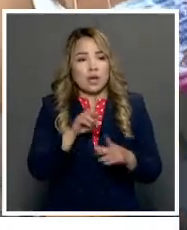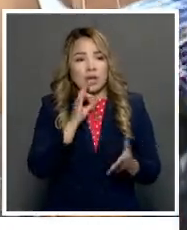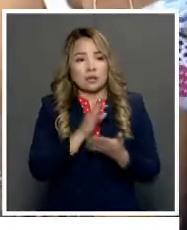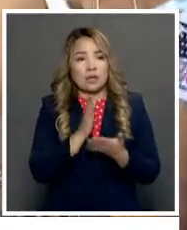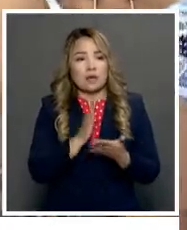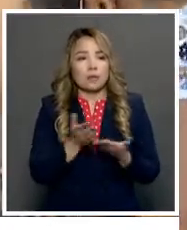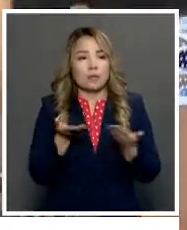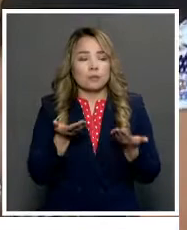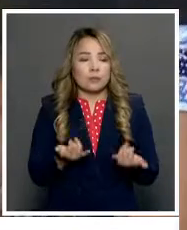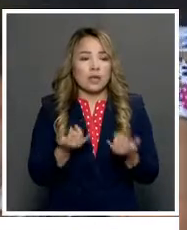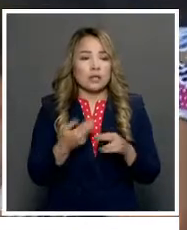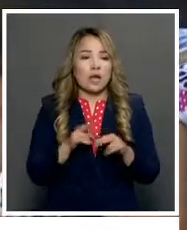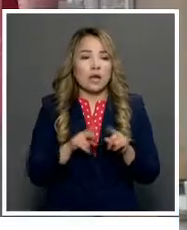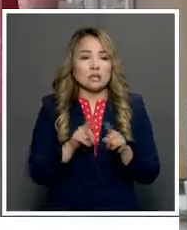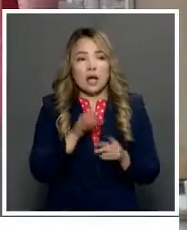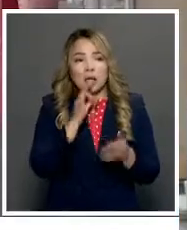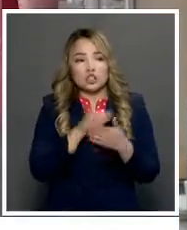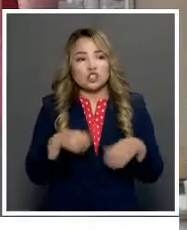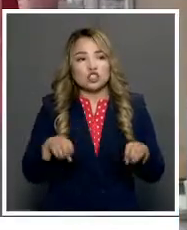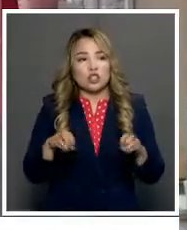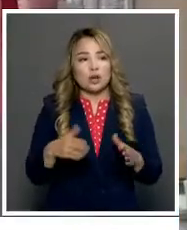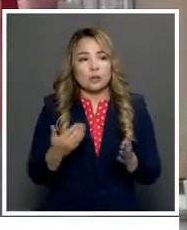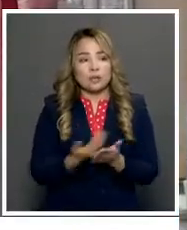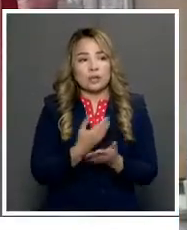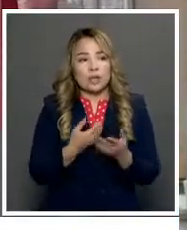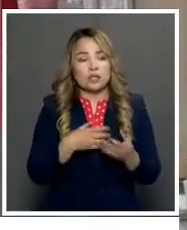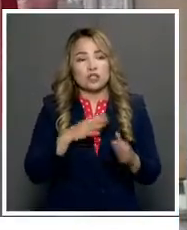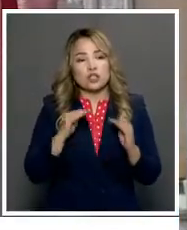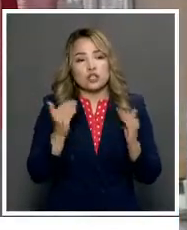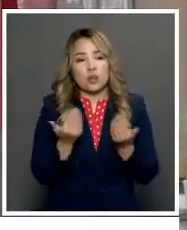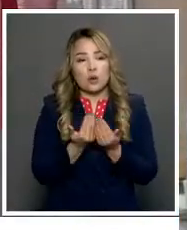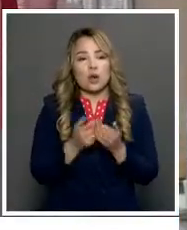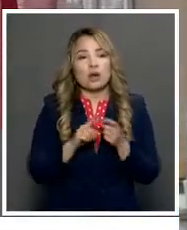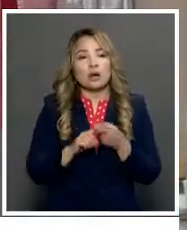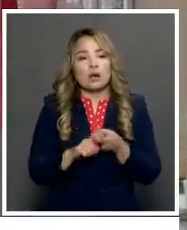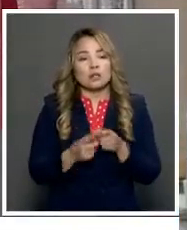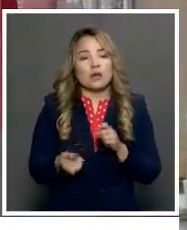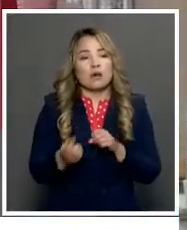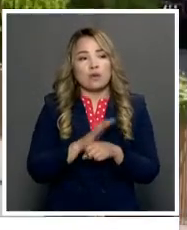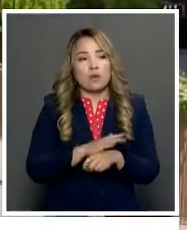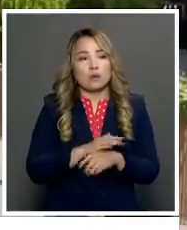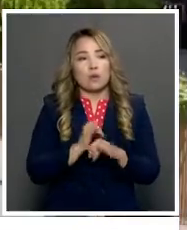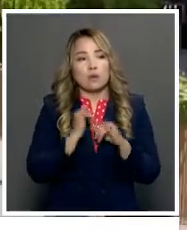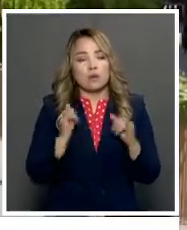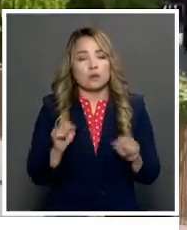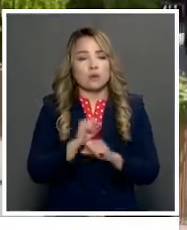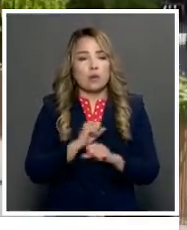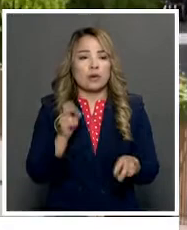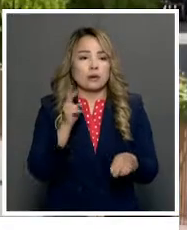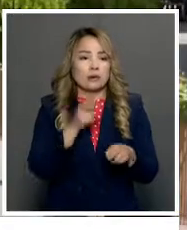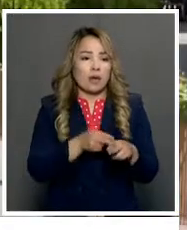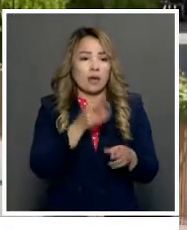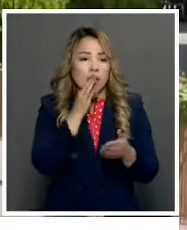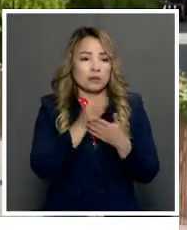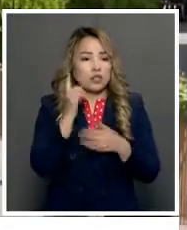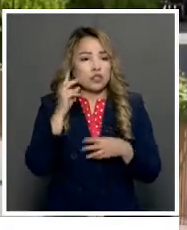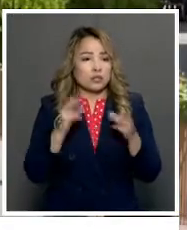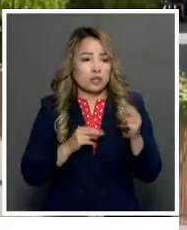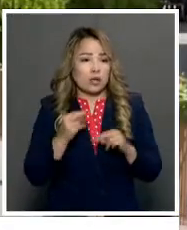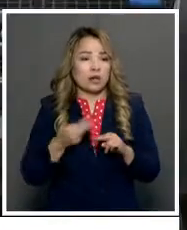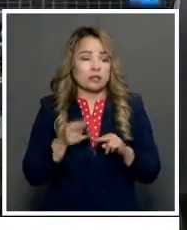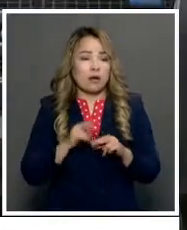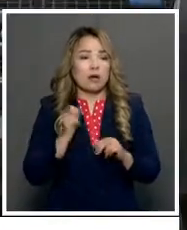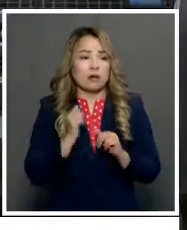жергілікті наубайхана палатасының өкілдері қабылдаған. Олар шектеу шарасы коронавирустың өршуіне төтеп беру үшін маңызды деп есептейді. Жалпы Түркияда күн